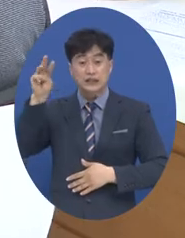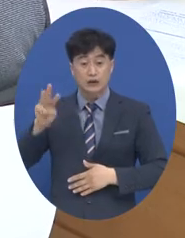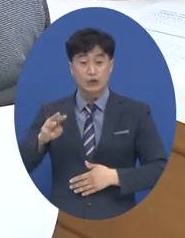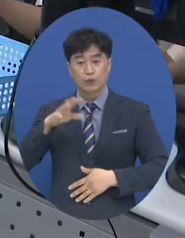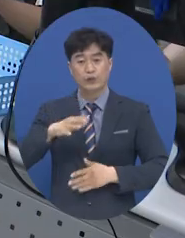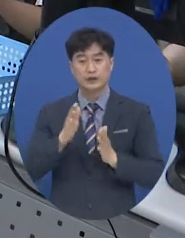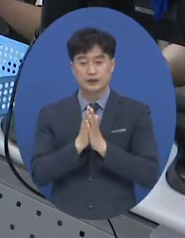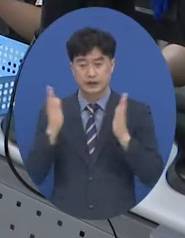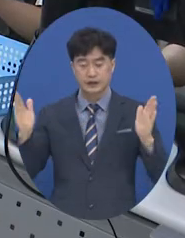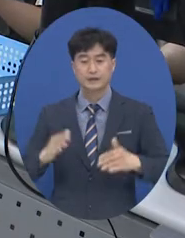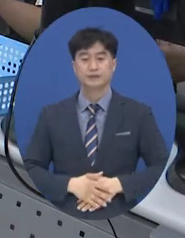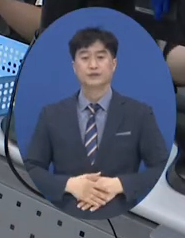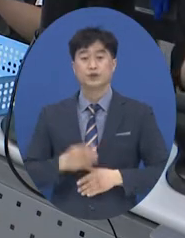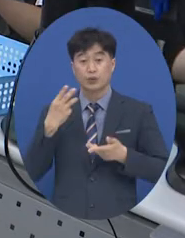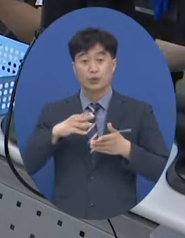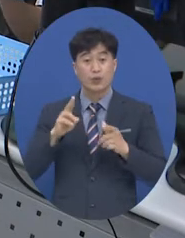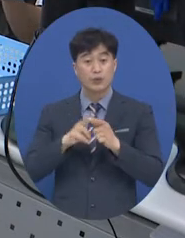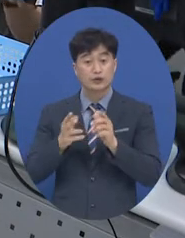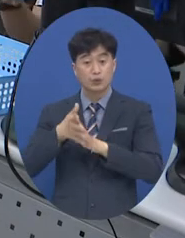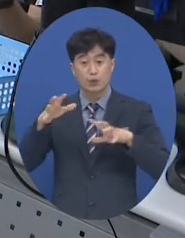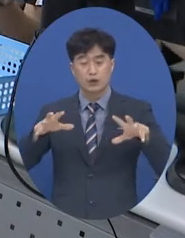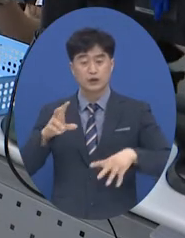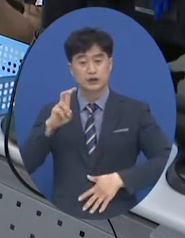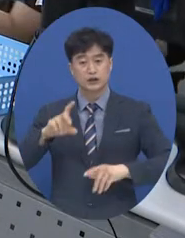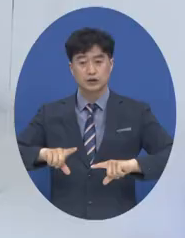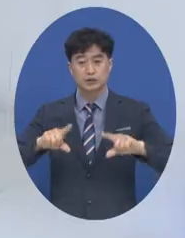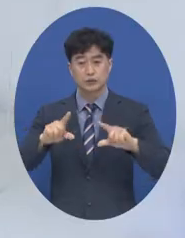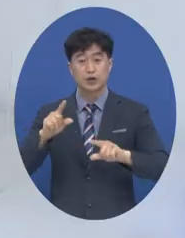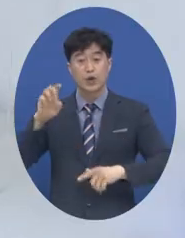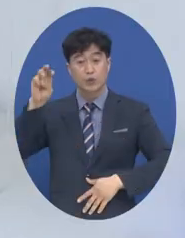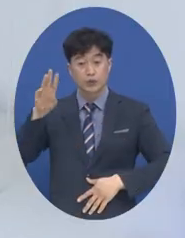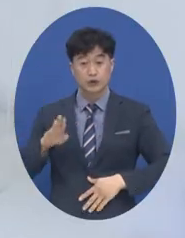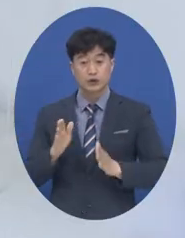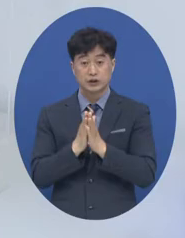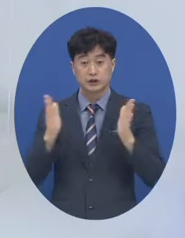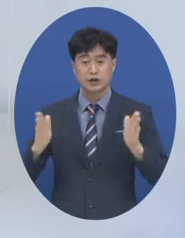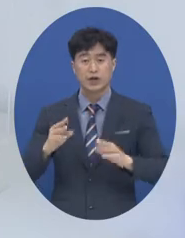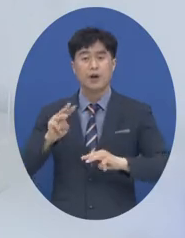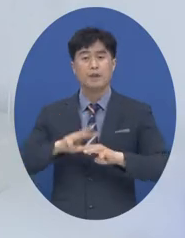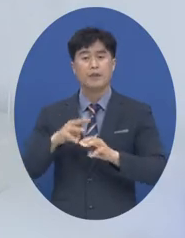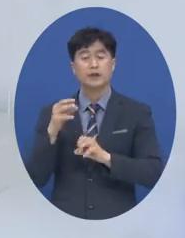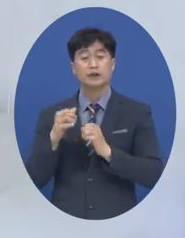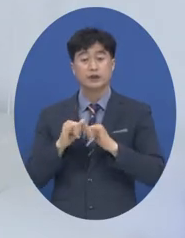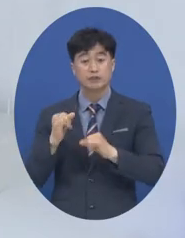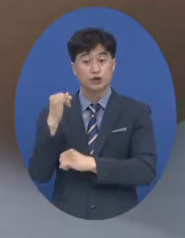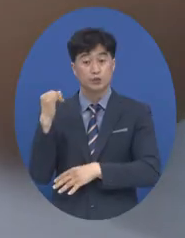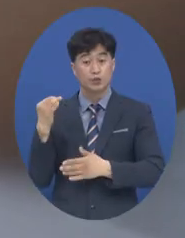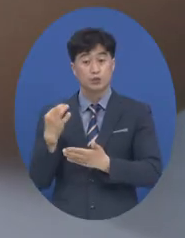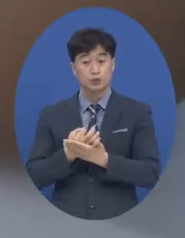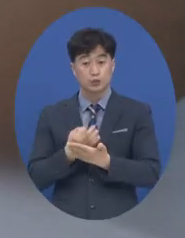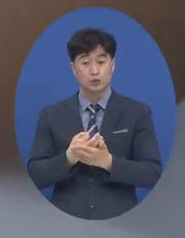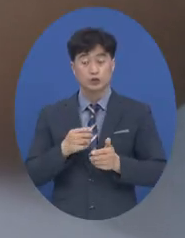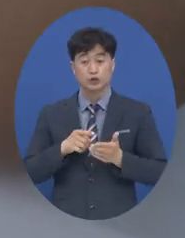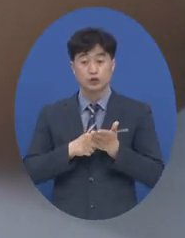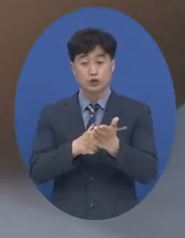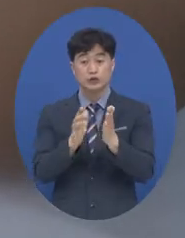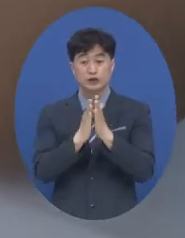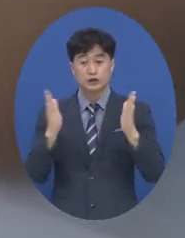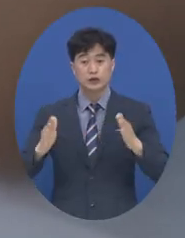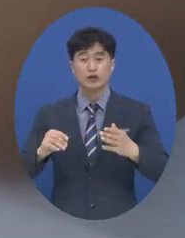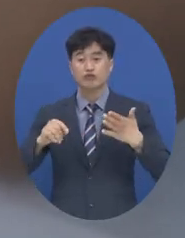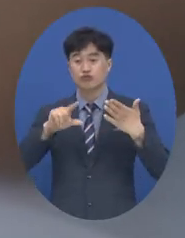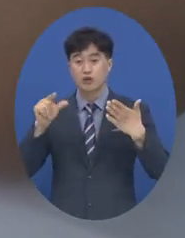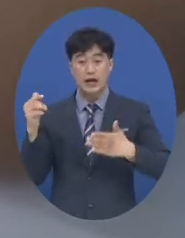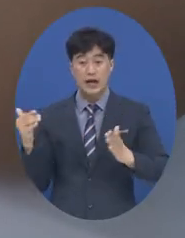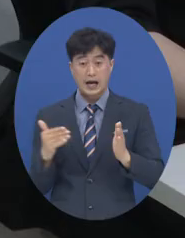시행합니다. 경기도와 시군은 지난 20일 포천시를 시작으로 농민 기본소득 신청 접수에 들어갔고 오는